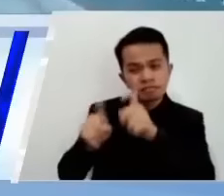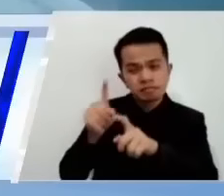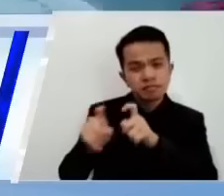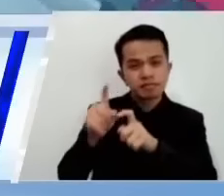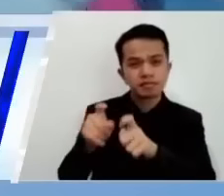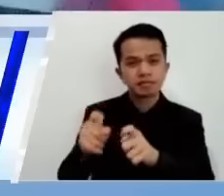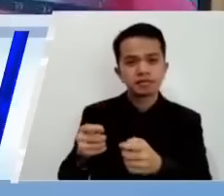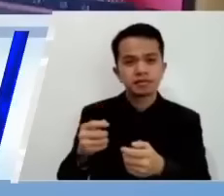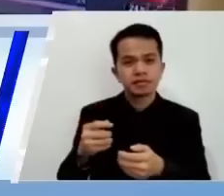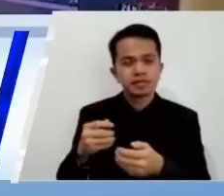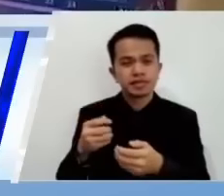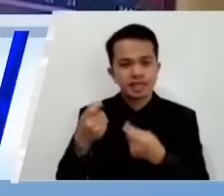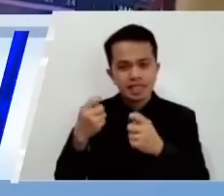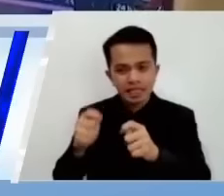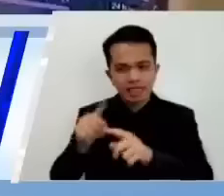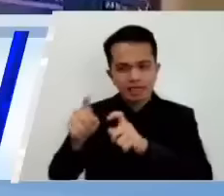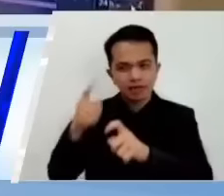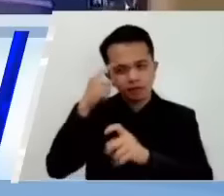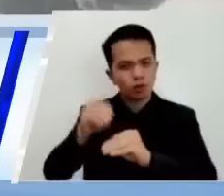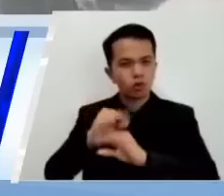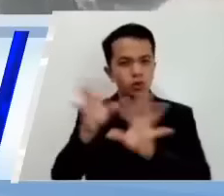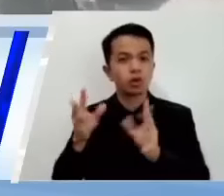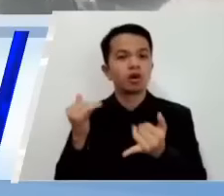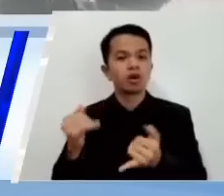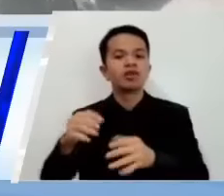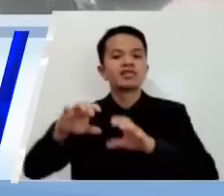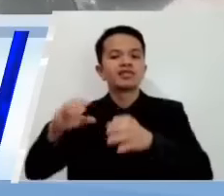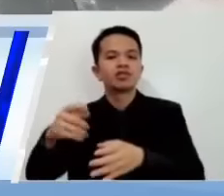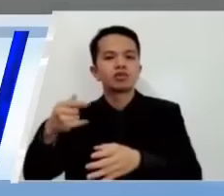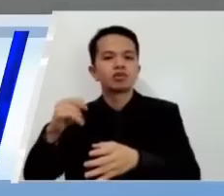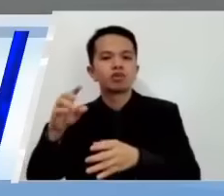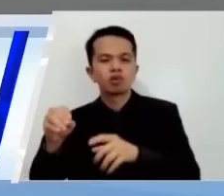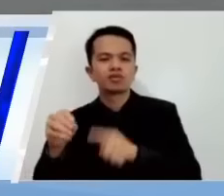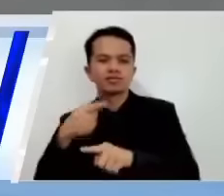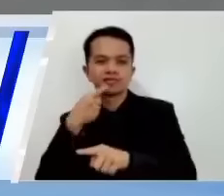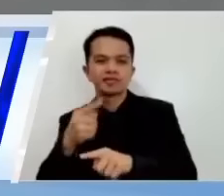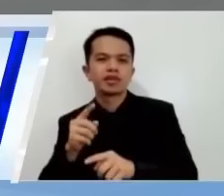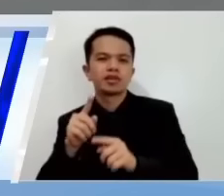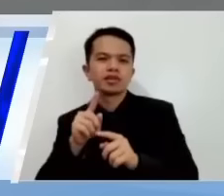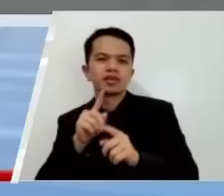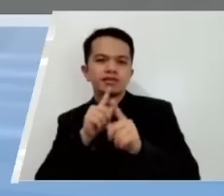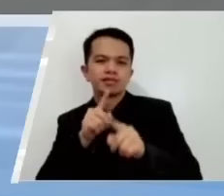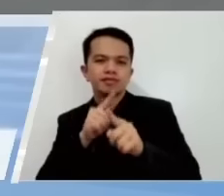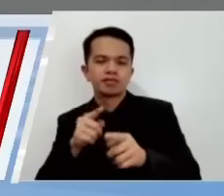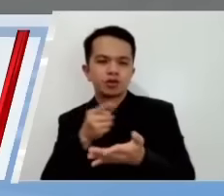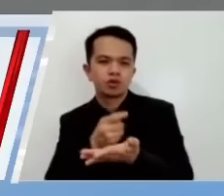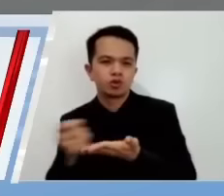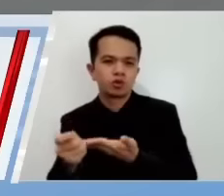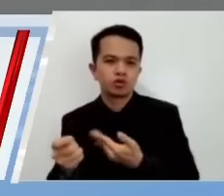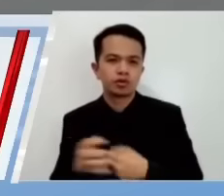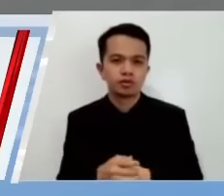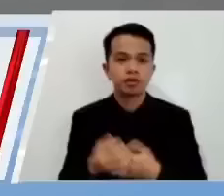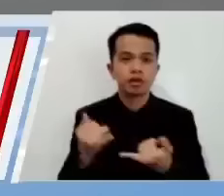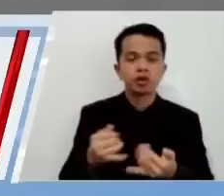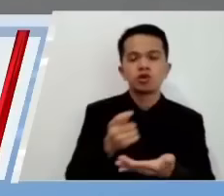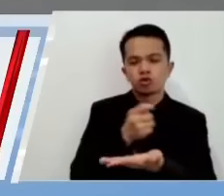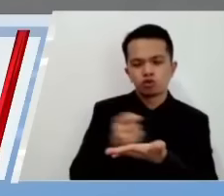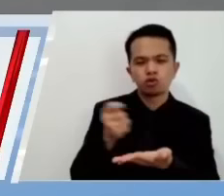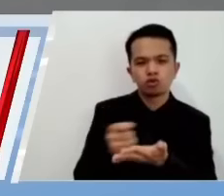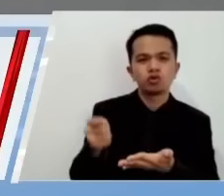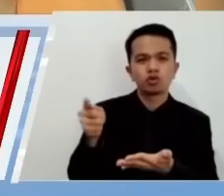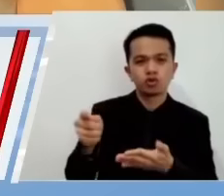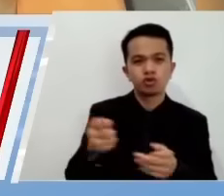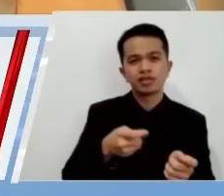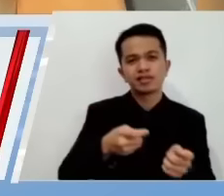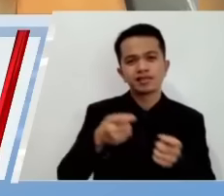Senado, giit ng kampo ni Go, nagsasabi siya ng totoo. The burden of proof transfers to the accuser. Napatunayan